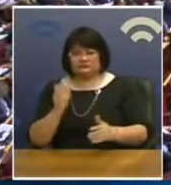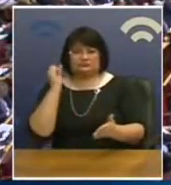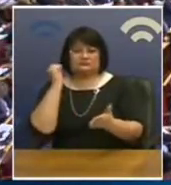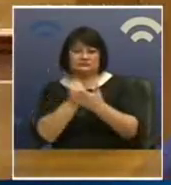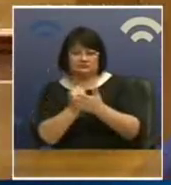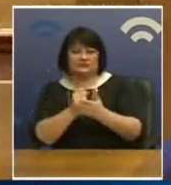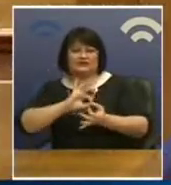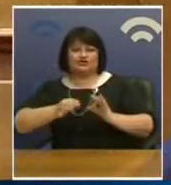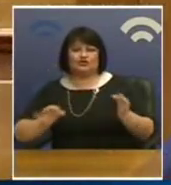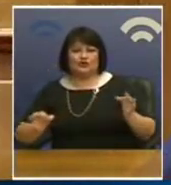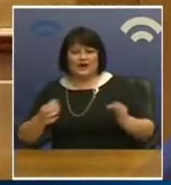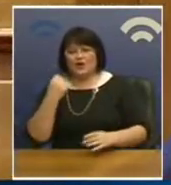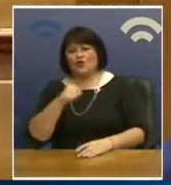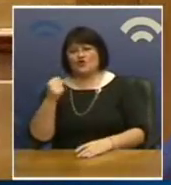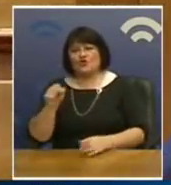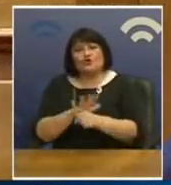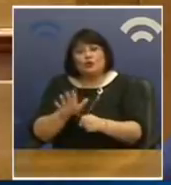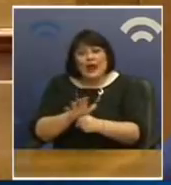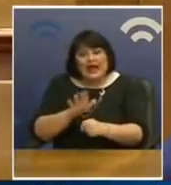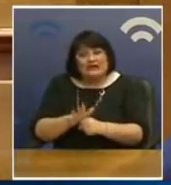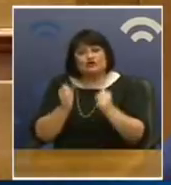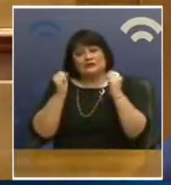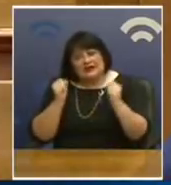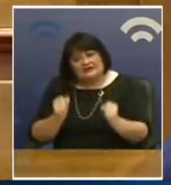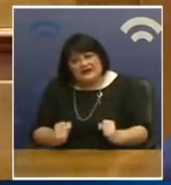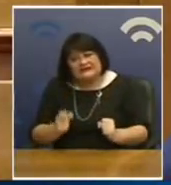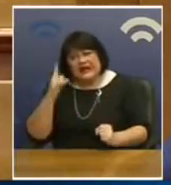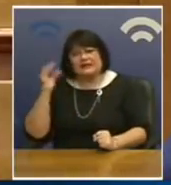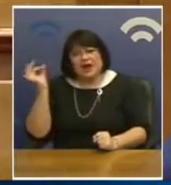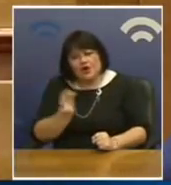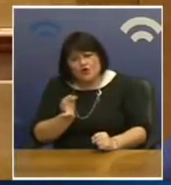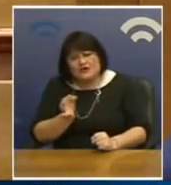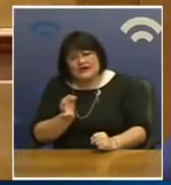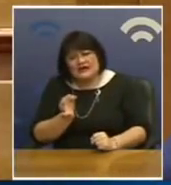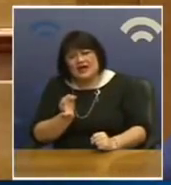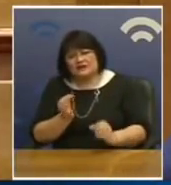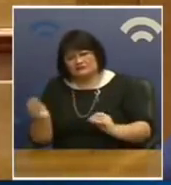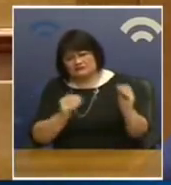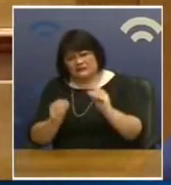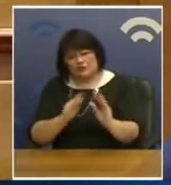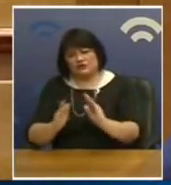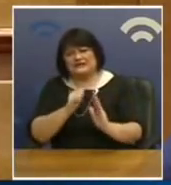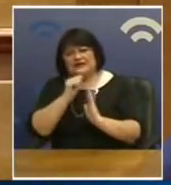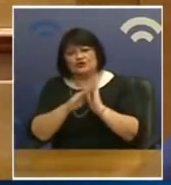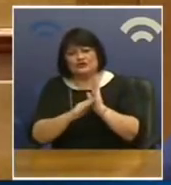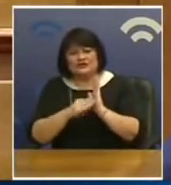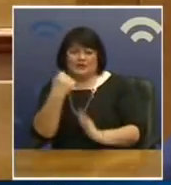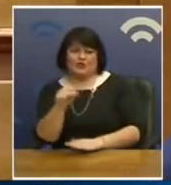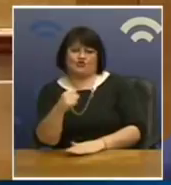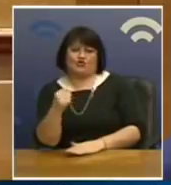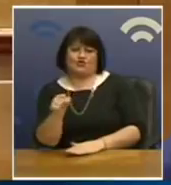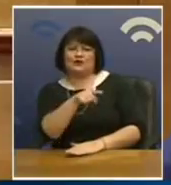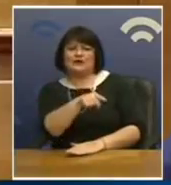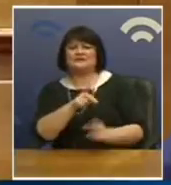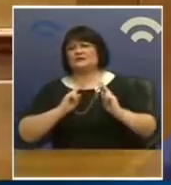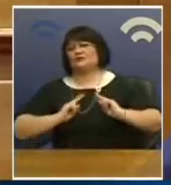που αρνήθηκε ακόμα και τα ελάχιστα, τα στοιχειώδη, τα αυτονόητα για το συνταγματικό εξυγχρονισμό της χώρας, προκειμένου να ικανοποιήσει